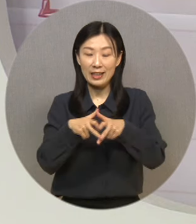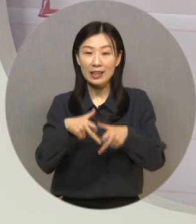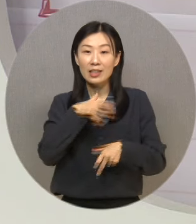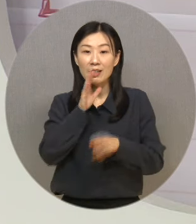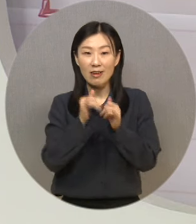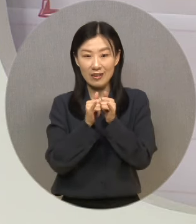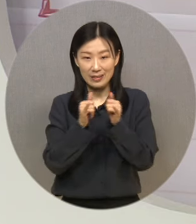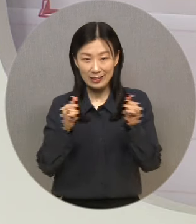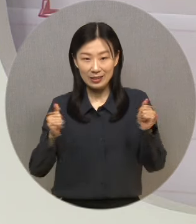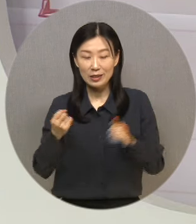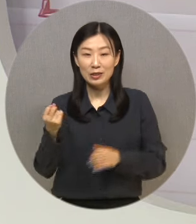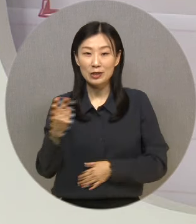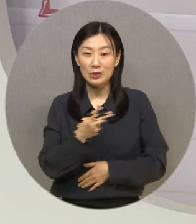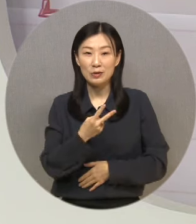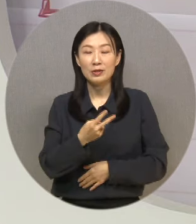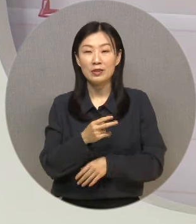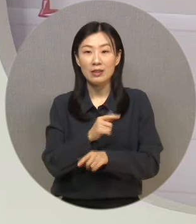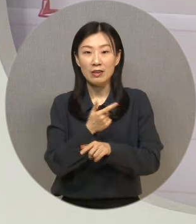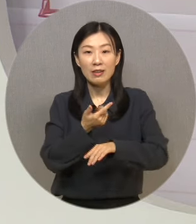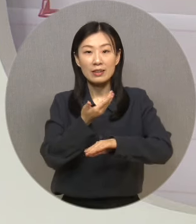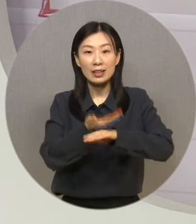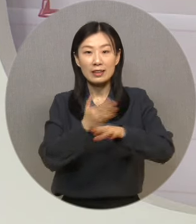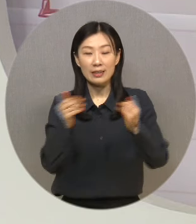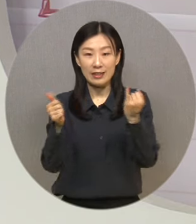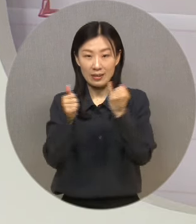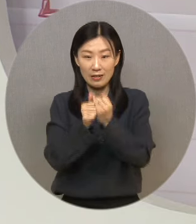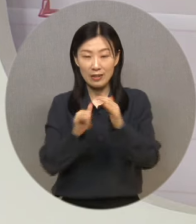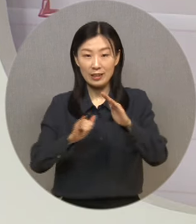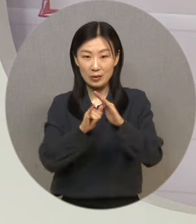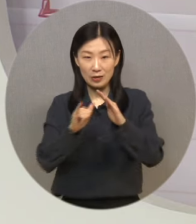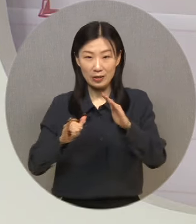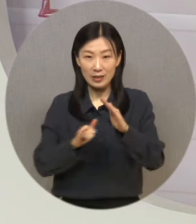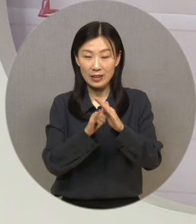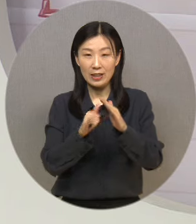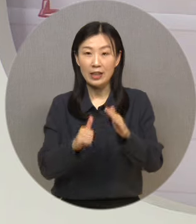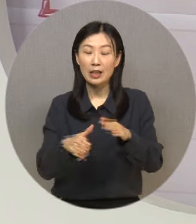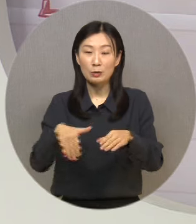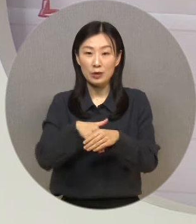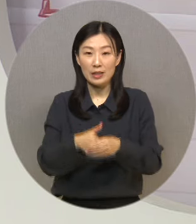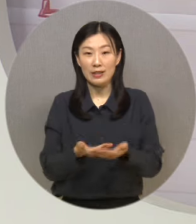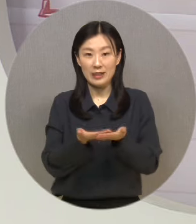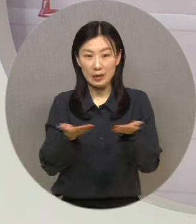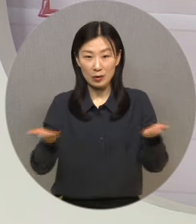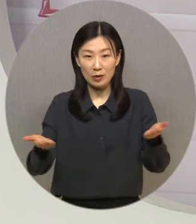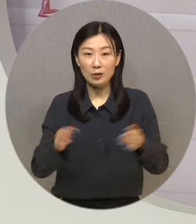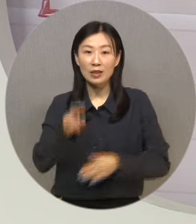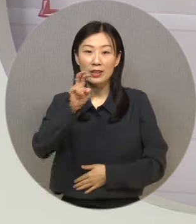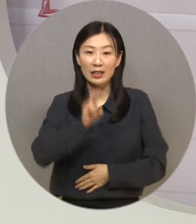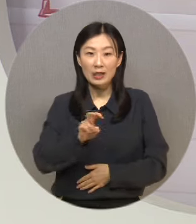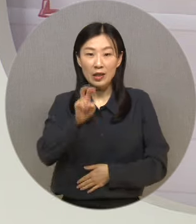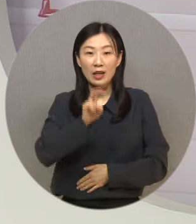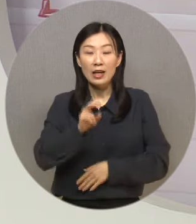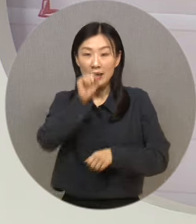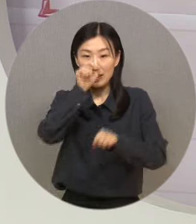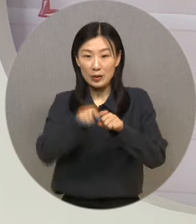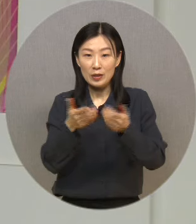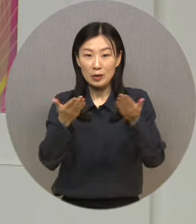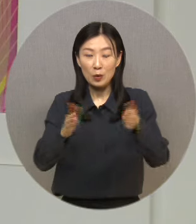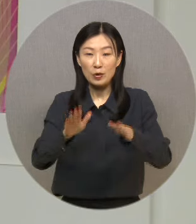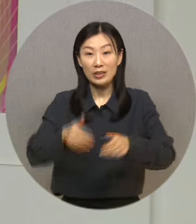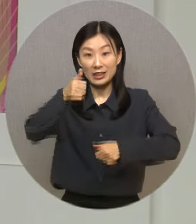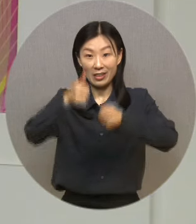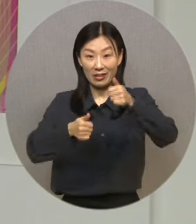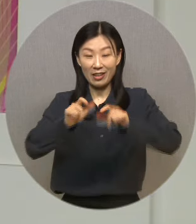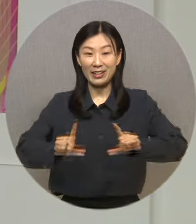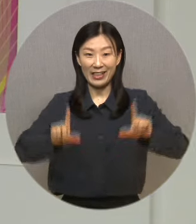품격 있는 방송문화 향유와 가요계 입문의 기회를 제공하는 노래 경연대회. 오늘은 월간 결선을 치르는 날입니다. 네, 지난